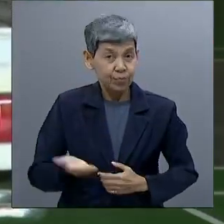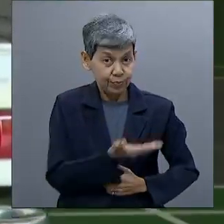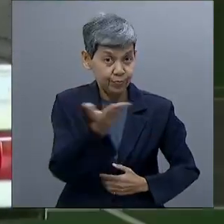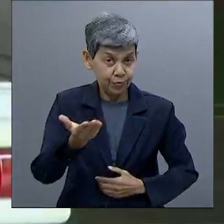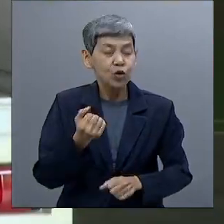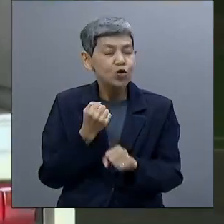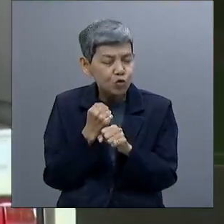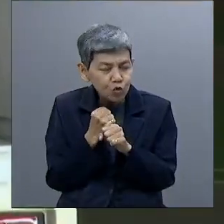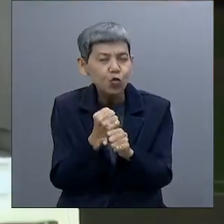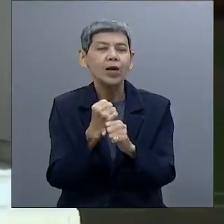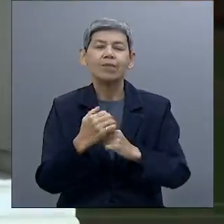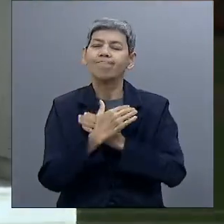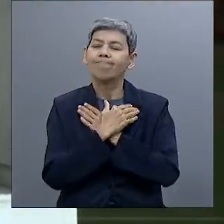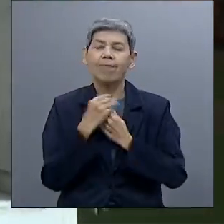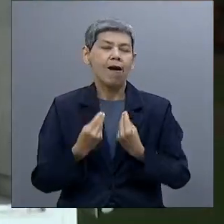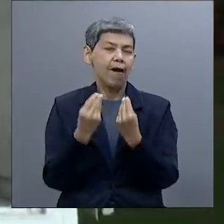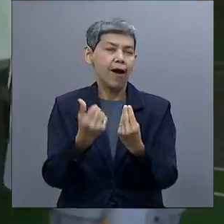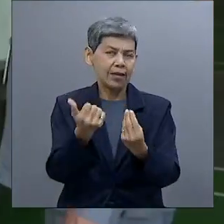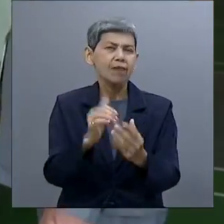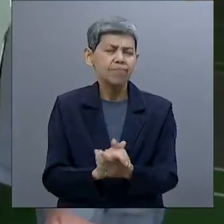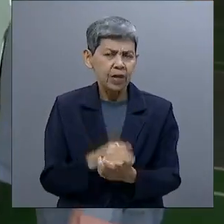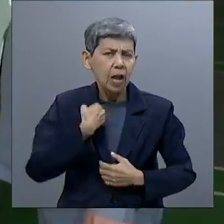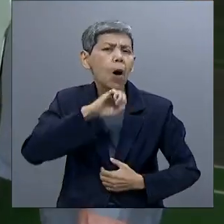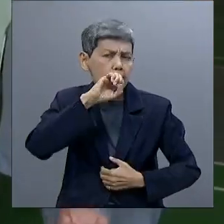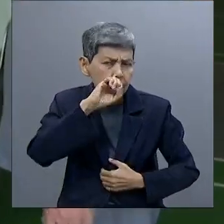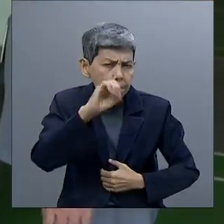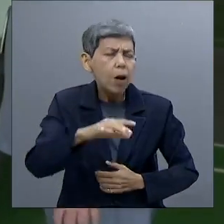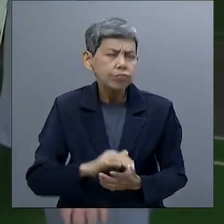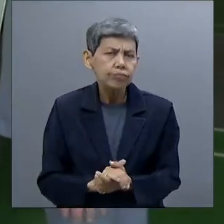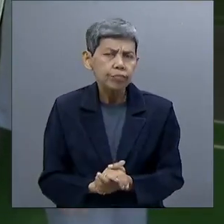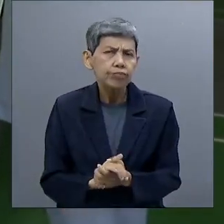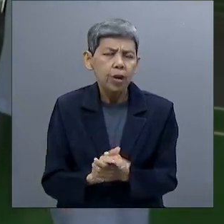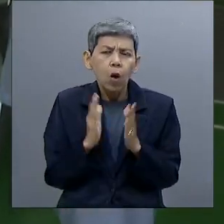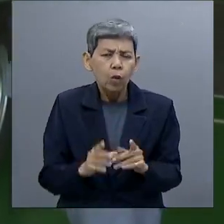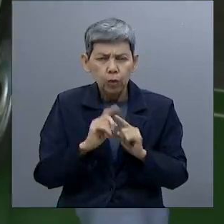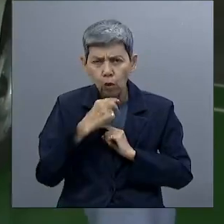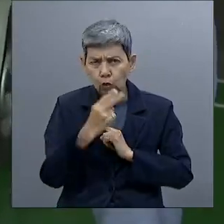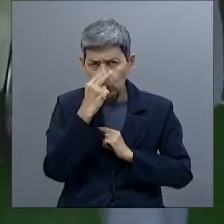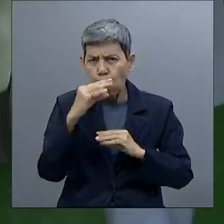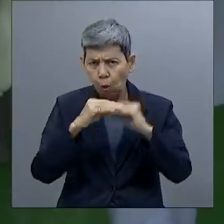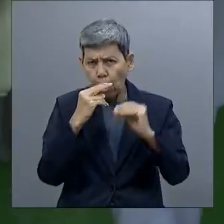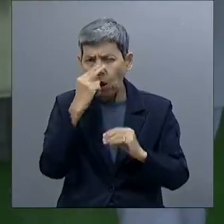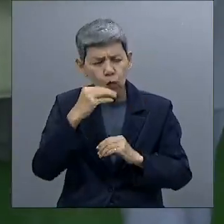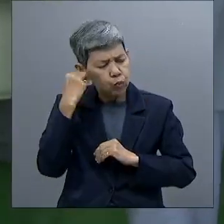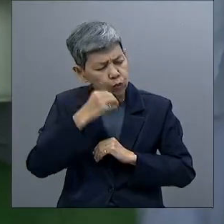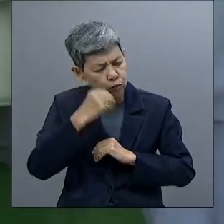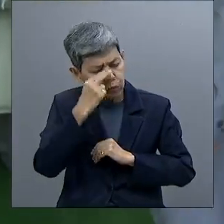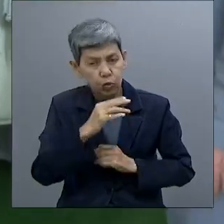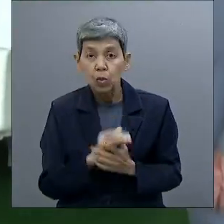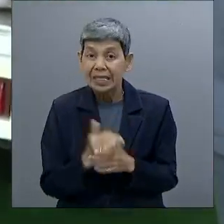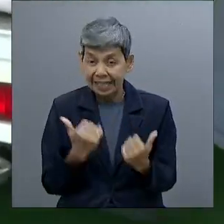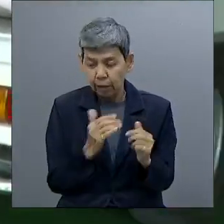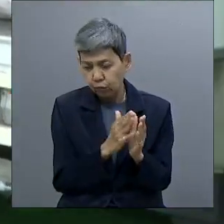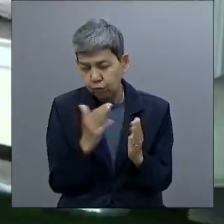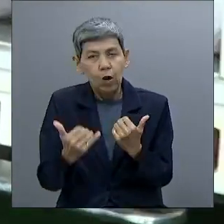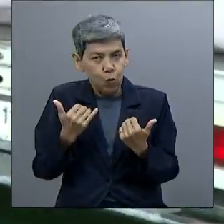ในการมอบไออุ่นได้นะคะย้ำกับคุณผู้ชมแบบนี้หลายๆคนติดตามโครงการของเรามาตลอดระยะเวลาจนกระทั่งถึ